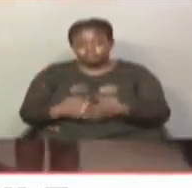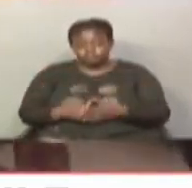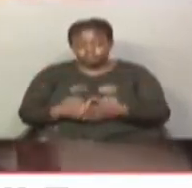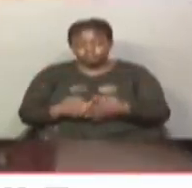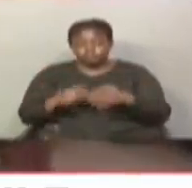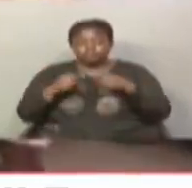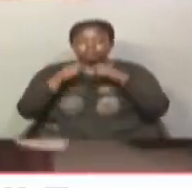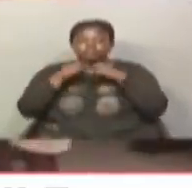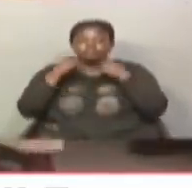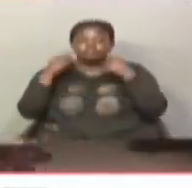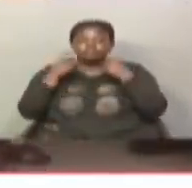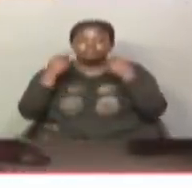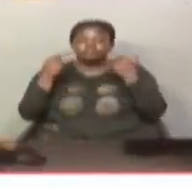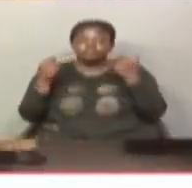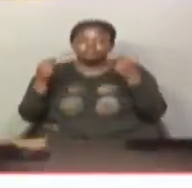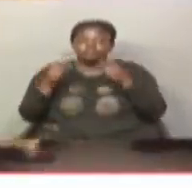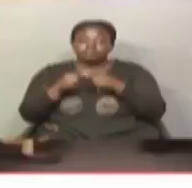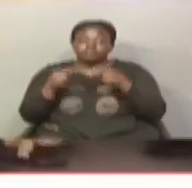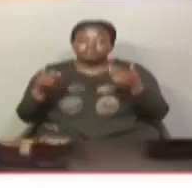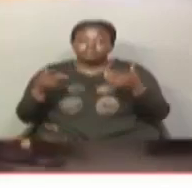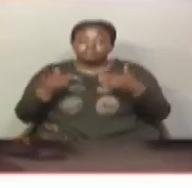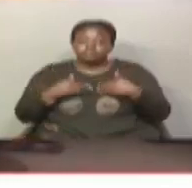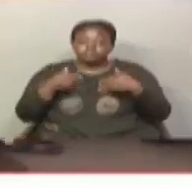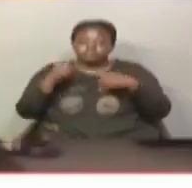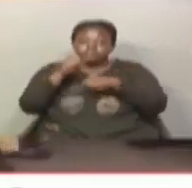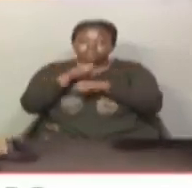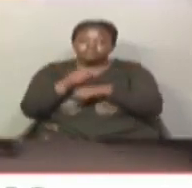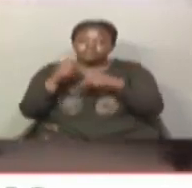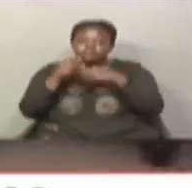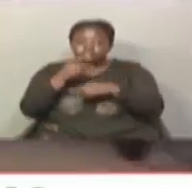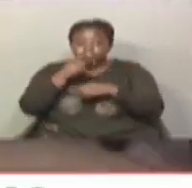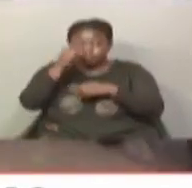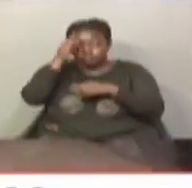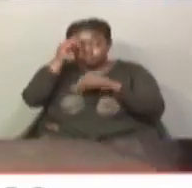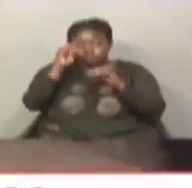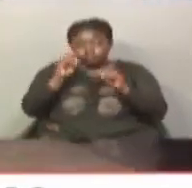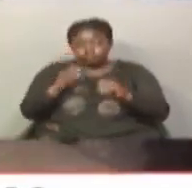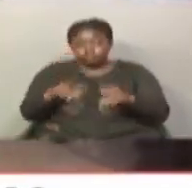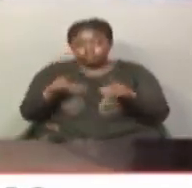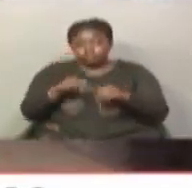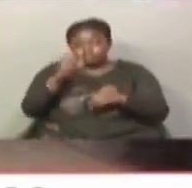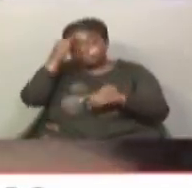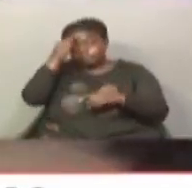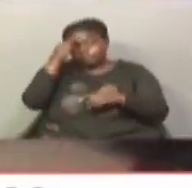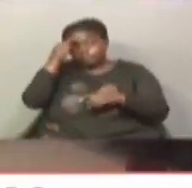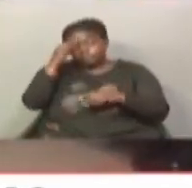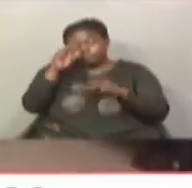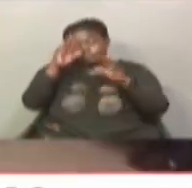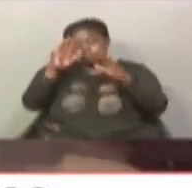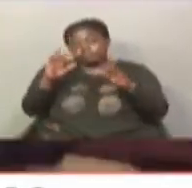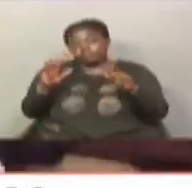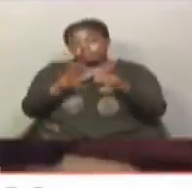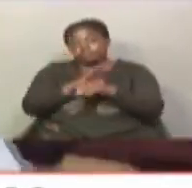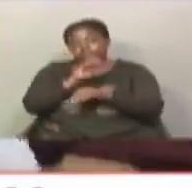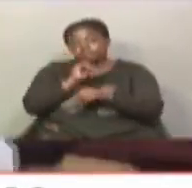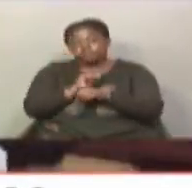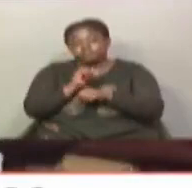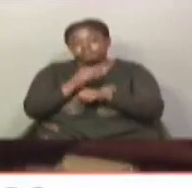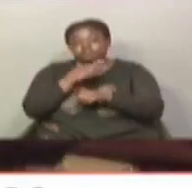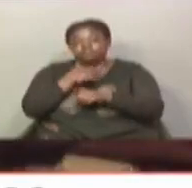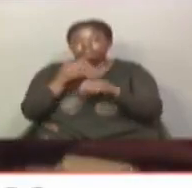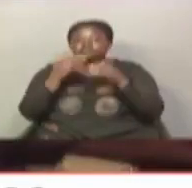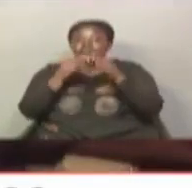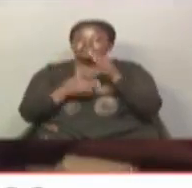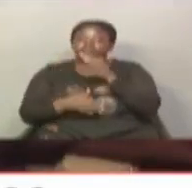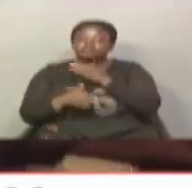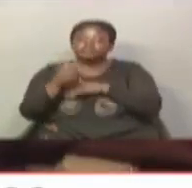Bishop James Serunjingi bannannyini ssomero basiimye abazadde abasomesako n'abayizi olw'omulimu gwe bakoze. Njagala kwebaza